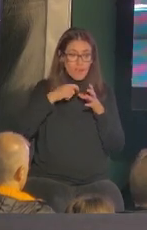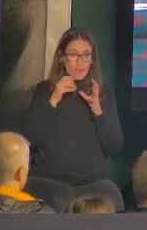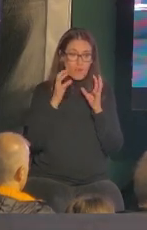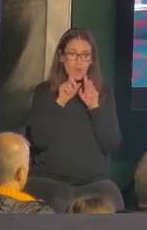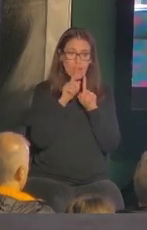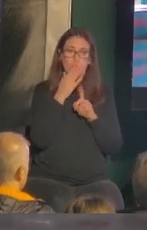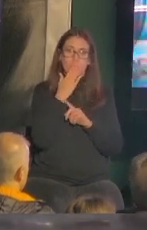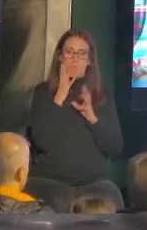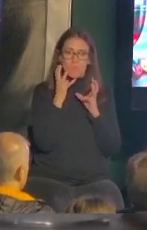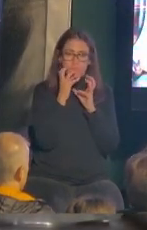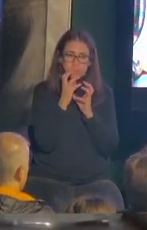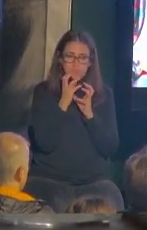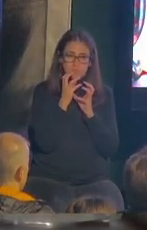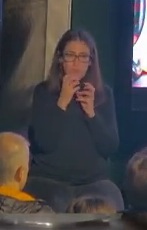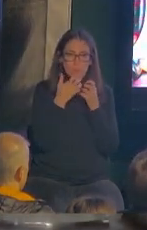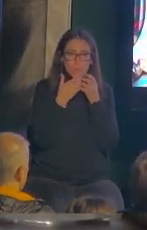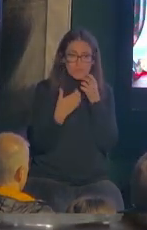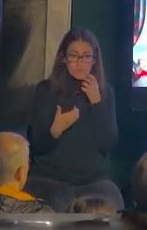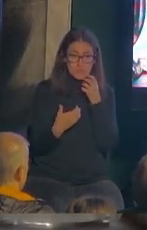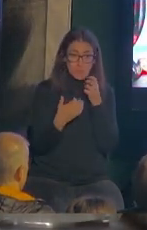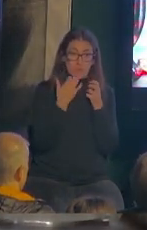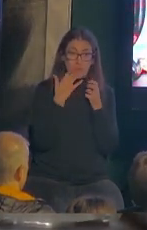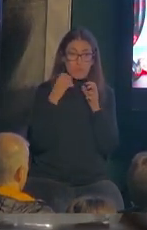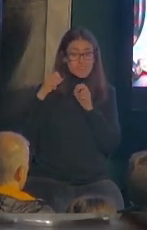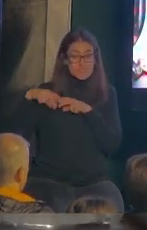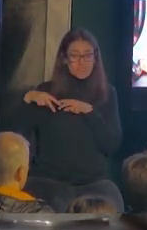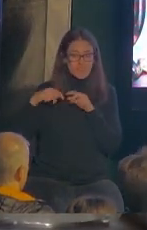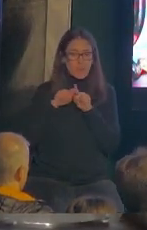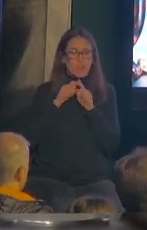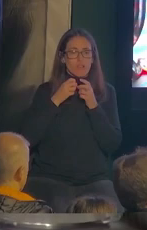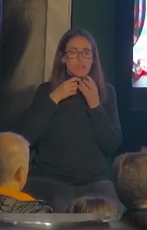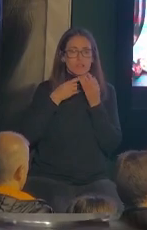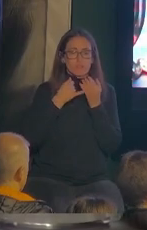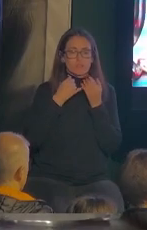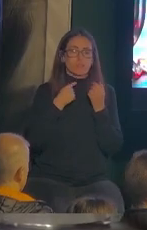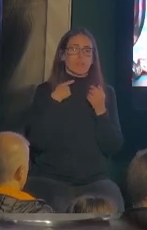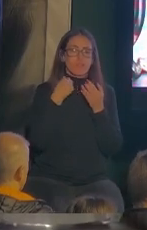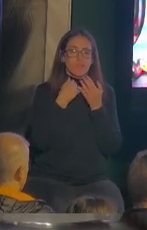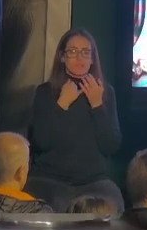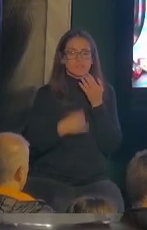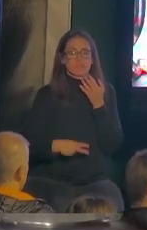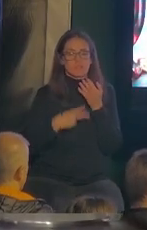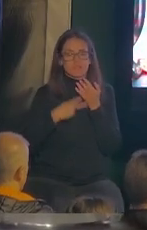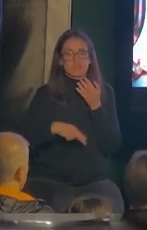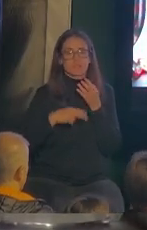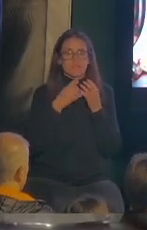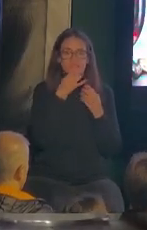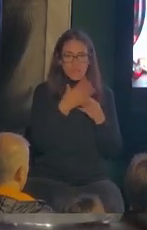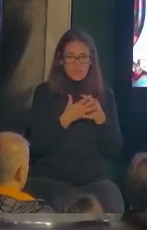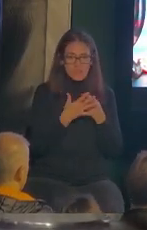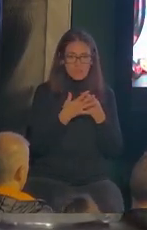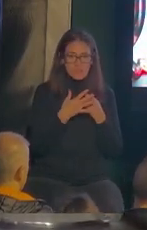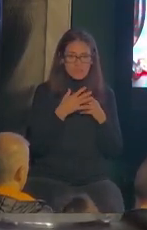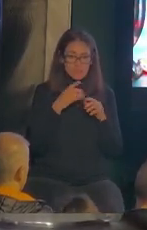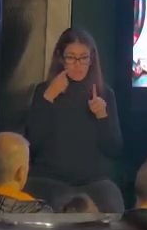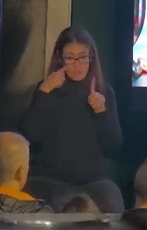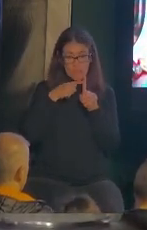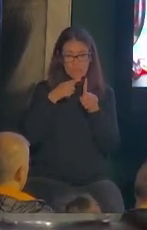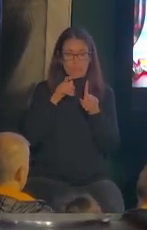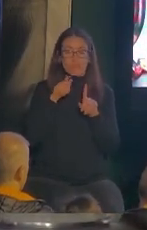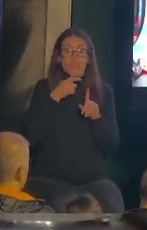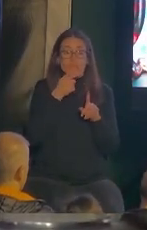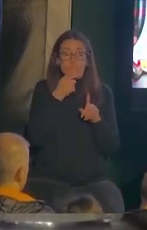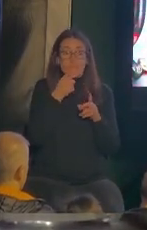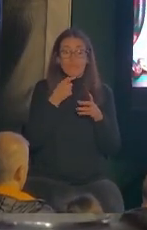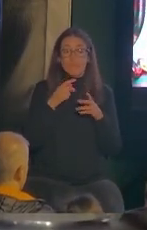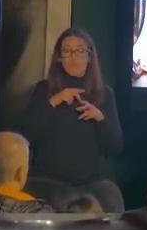cas. Perquè si no, tornaria a caure. No? Aleshores, és la funció. si no, pues, volem que sigui menys dolça, pues, cap